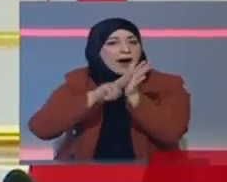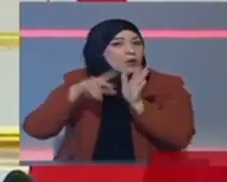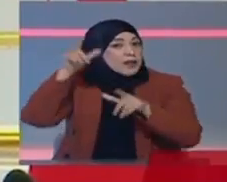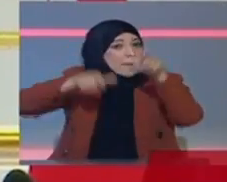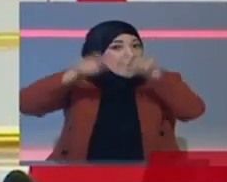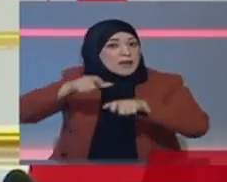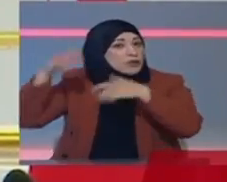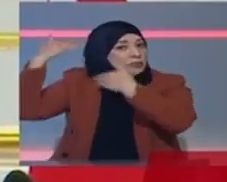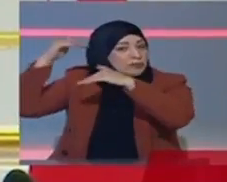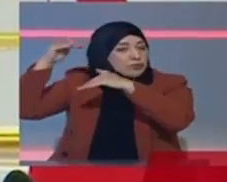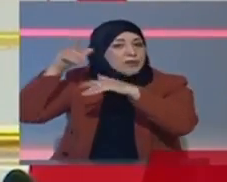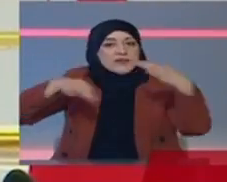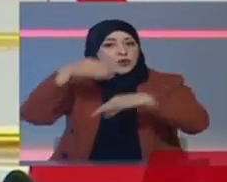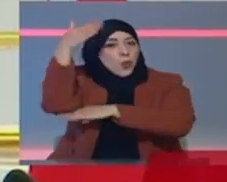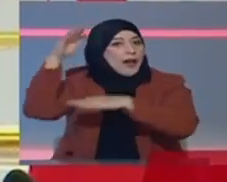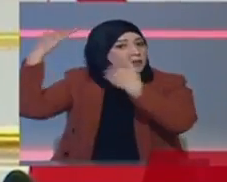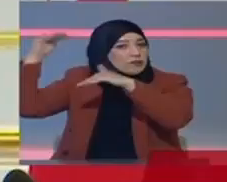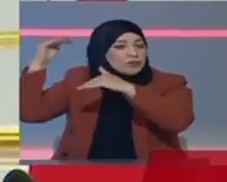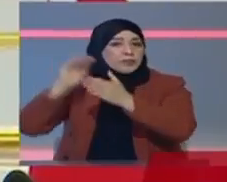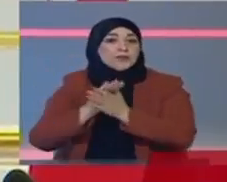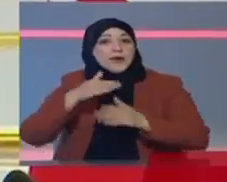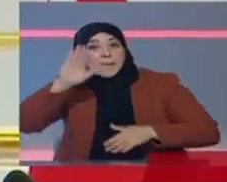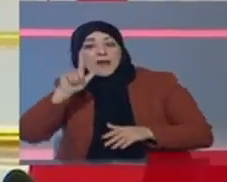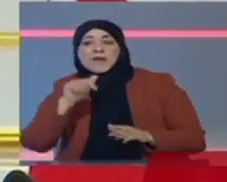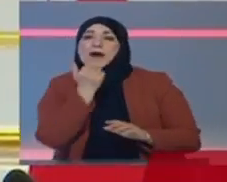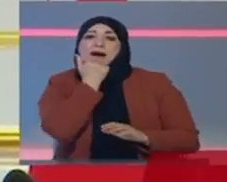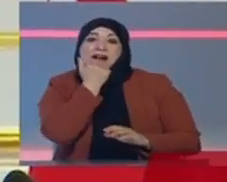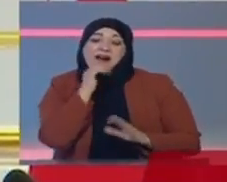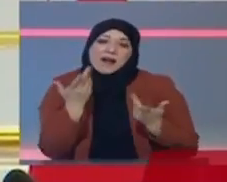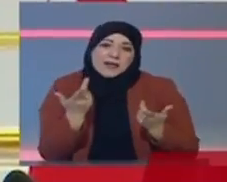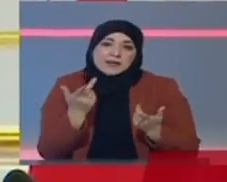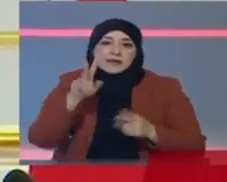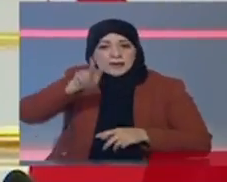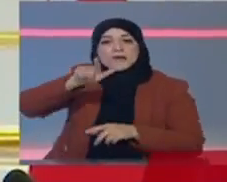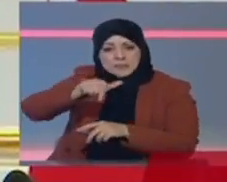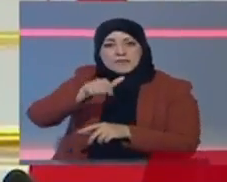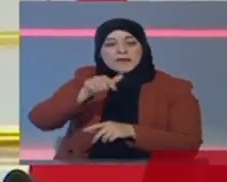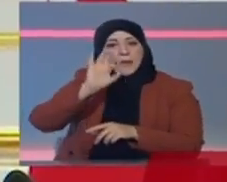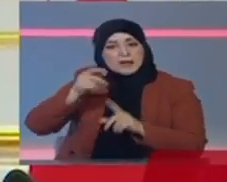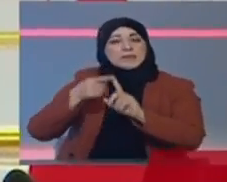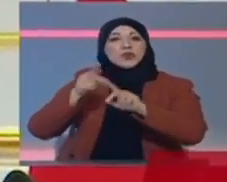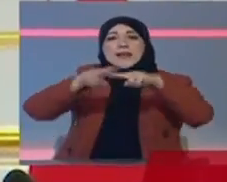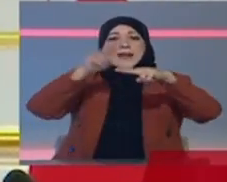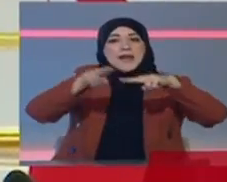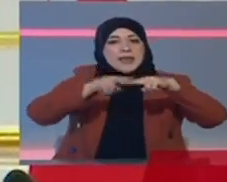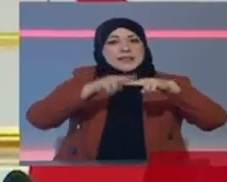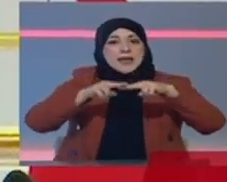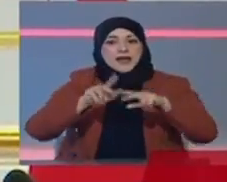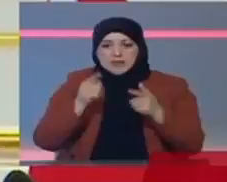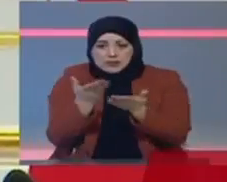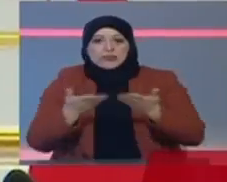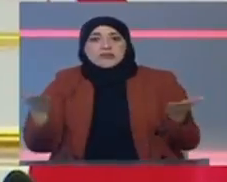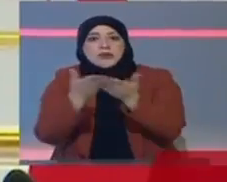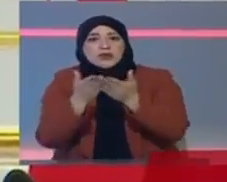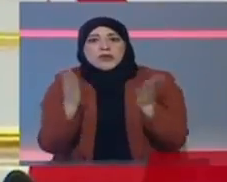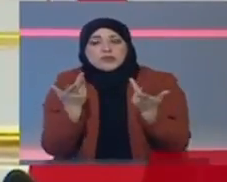في بعض الدول ولكن هناك اخطاء وقعت لابد من تداركها لسنا هنا